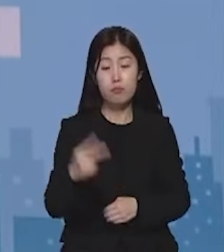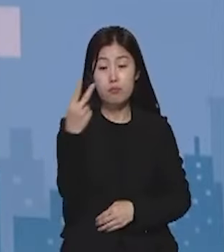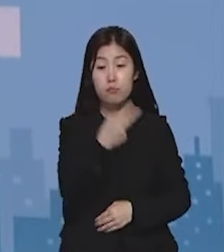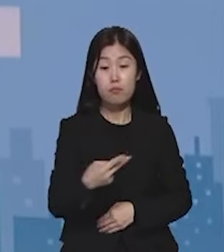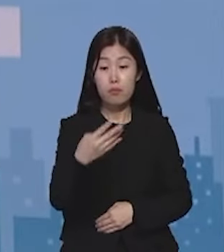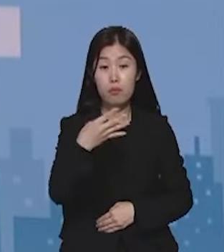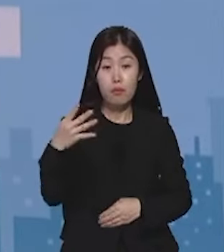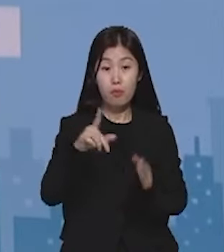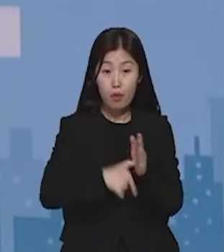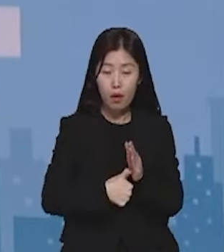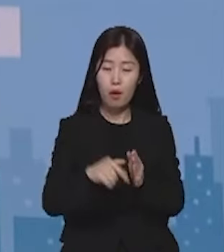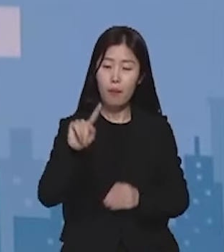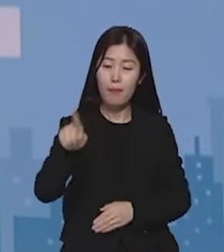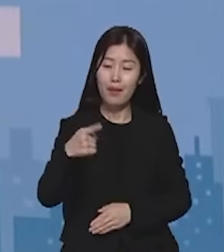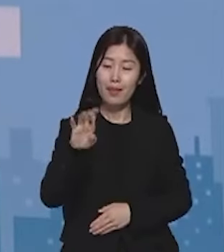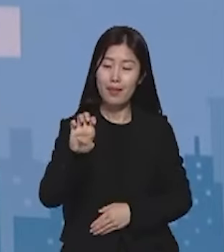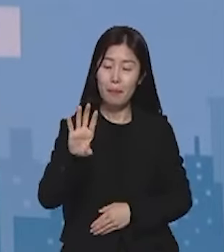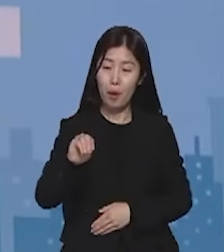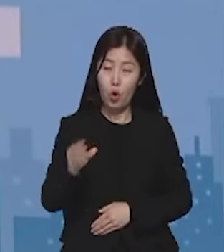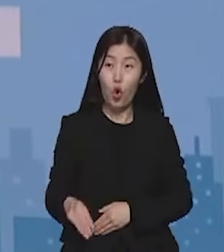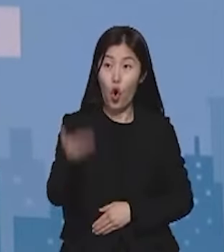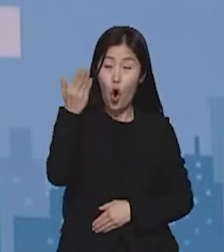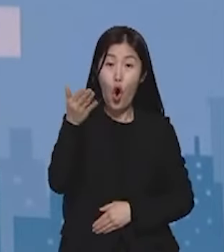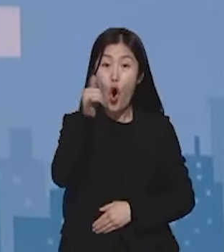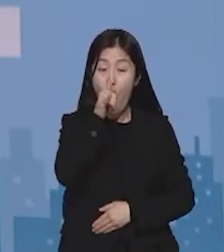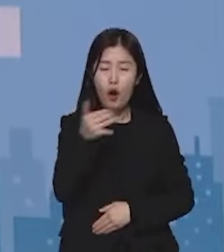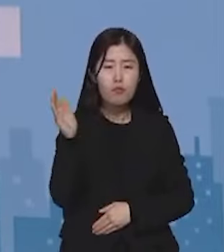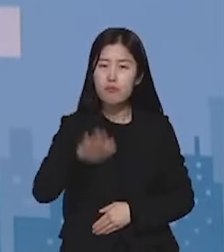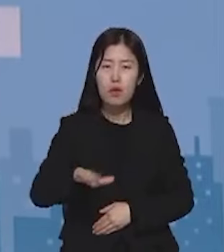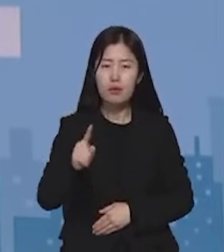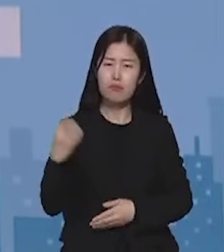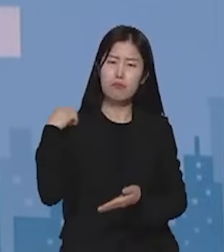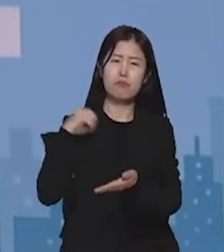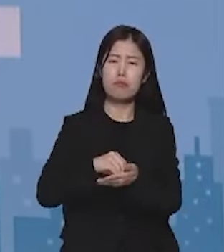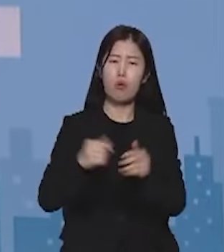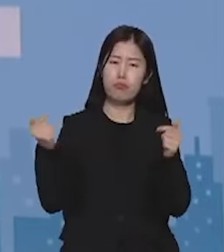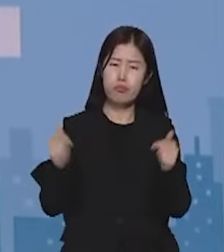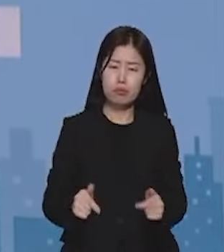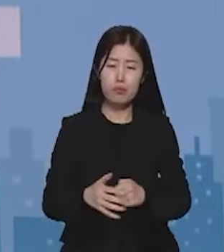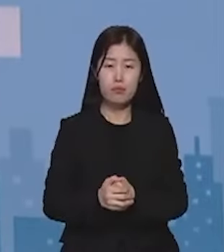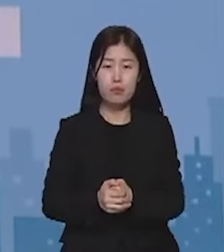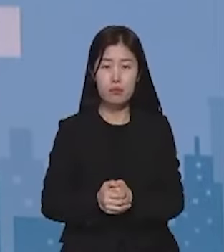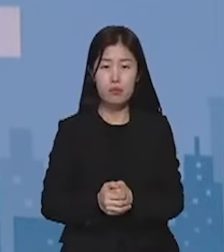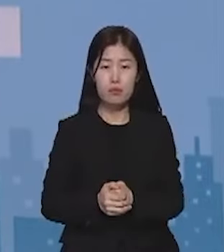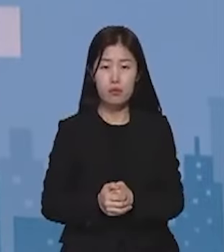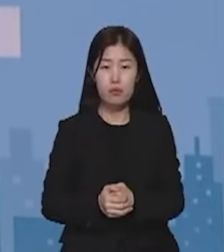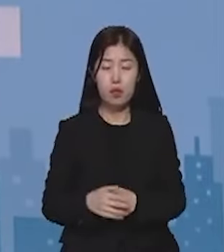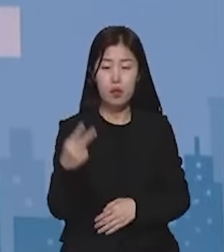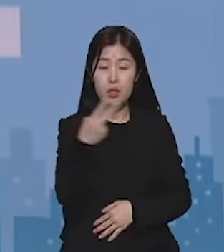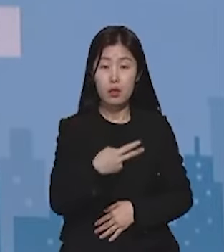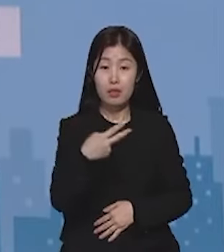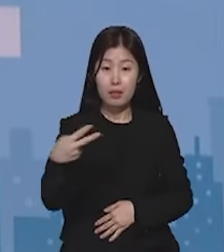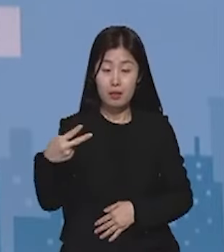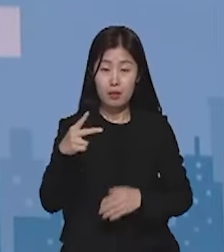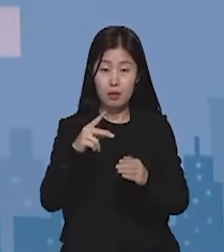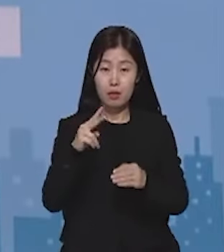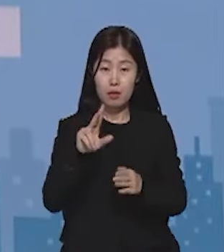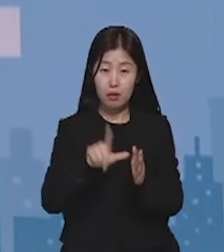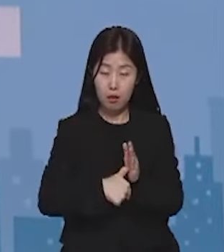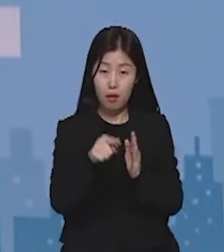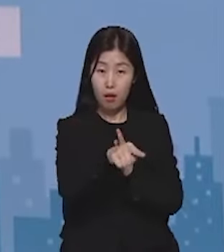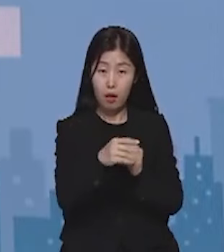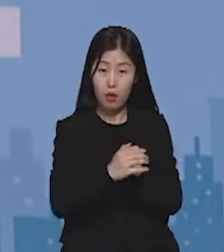2004년 이전으로 되돌아가는 겁니다 지난 2022년 통계청은 광주의 인구 140만 선이 깨지는